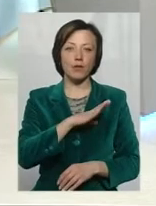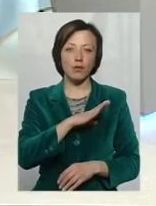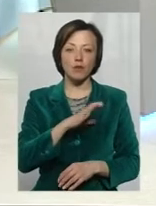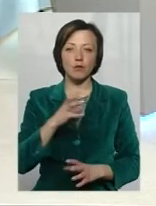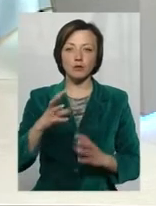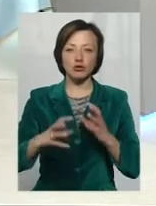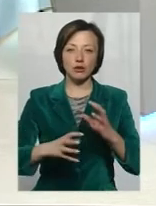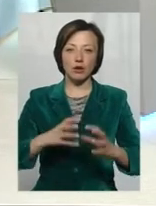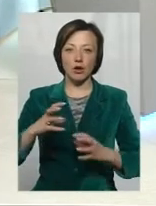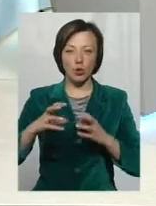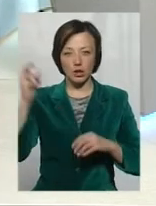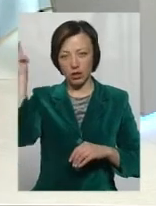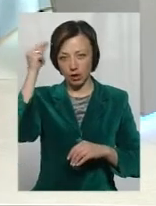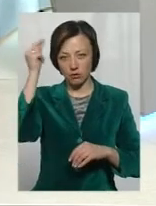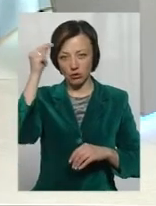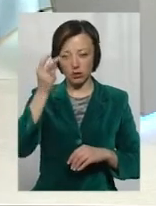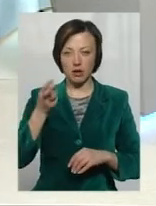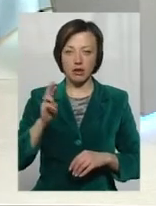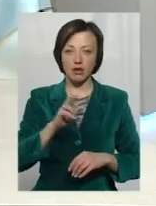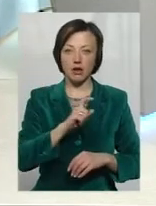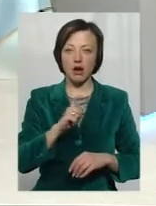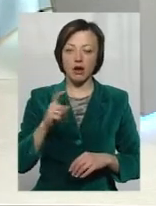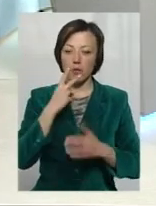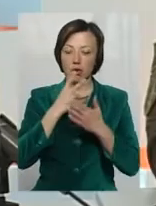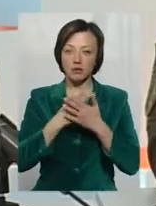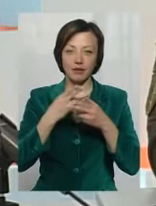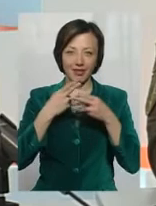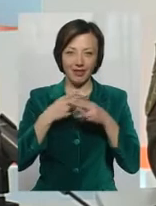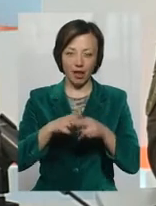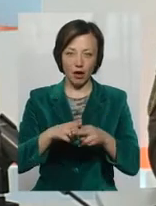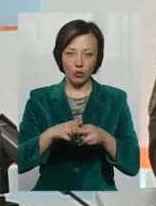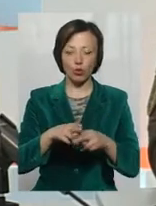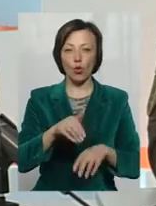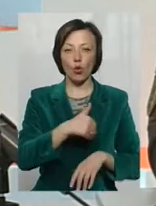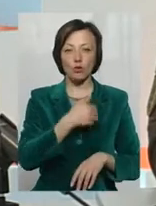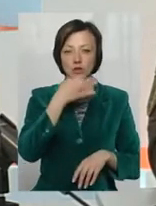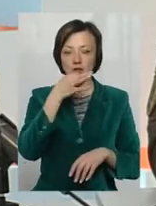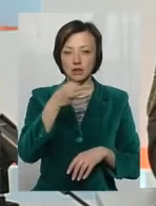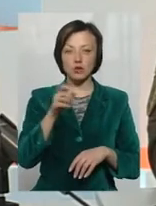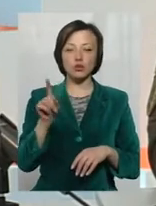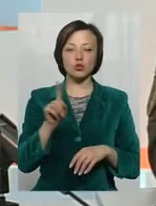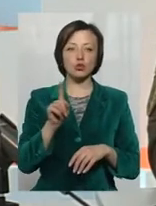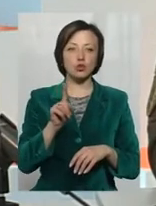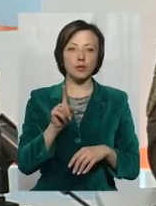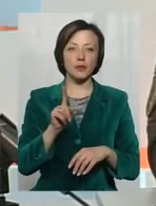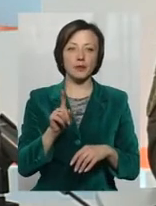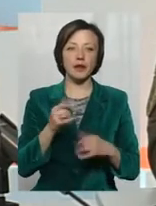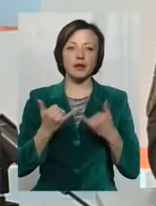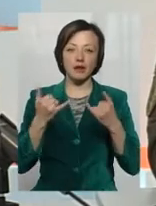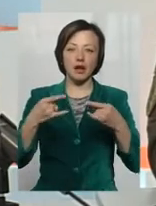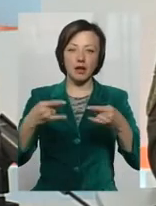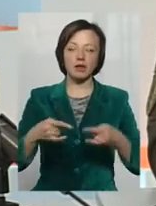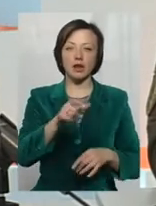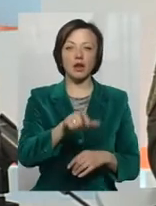в міжнародних навчаннях. Там було показано техніку. Хочу замітити, що для